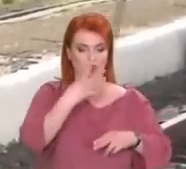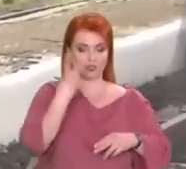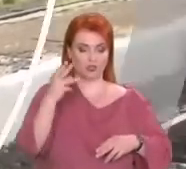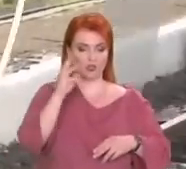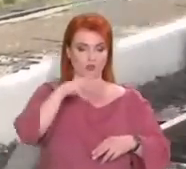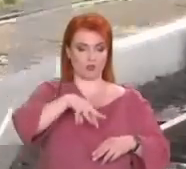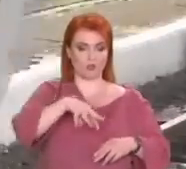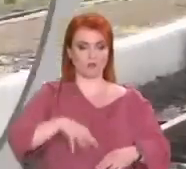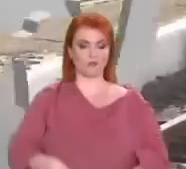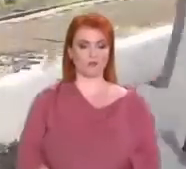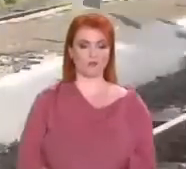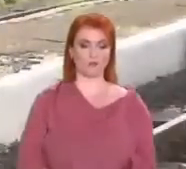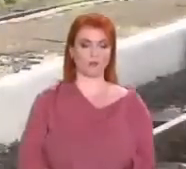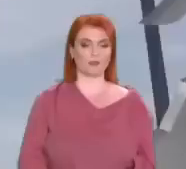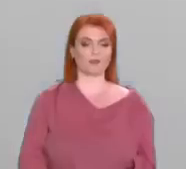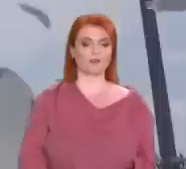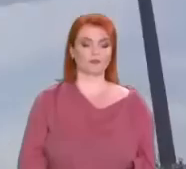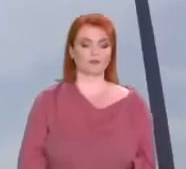ferată.